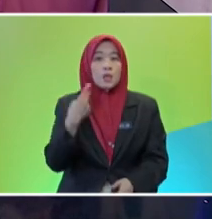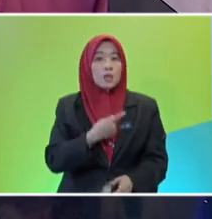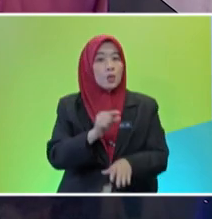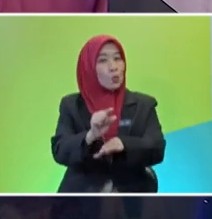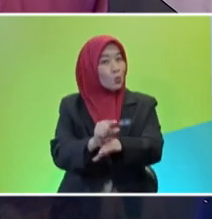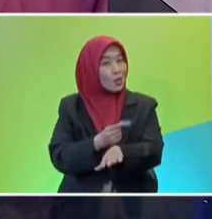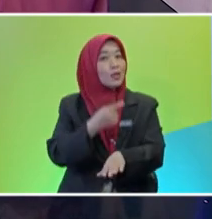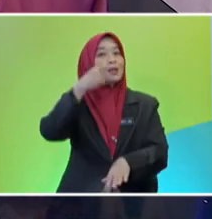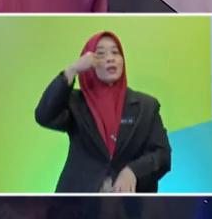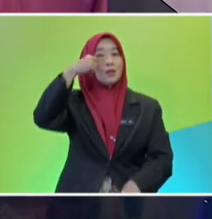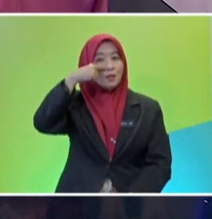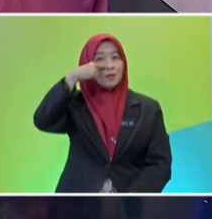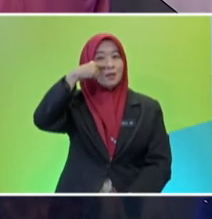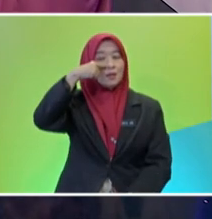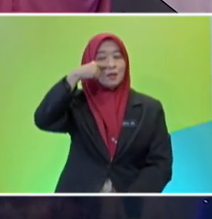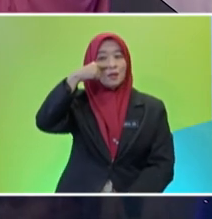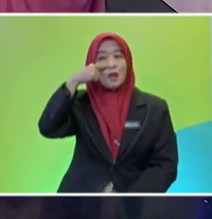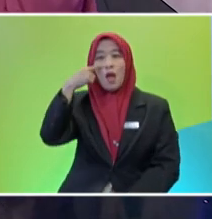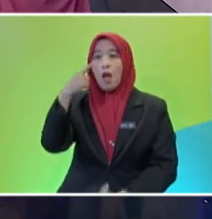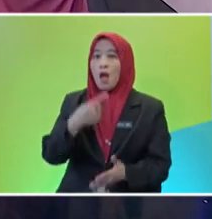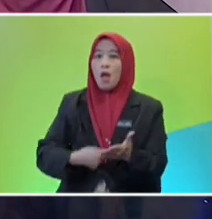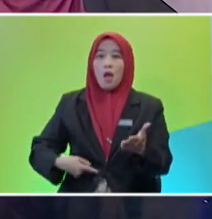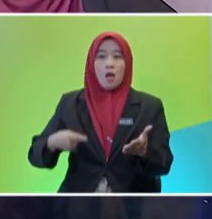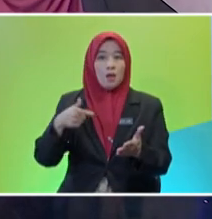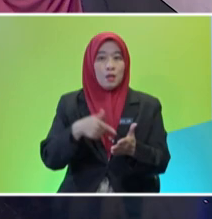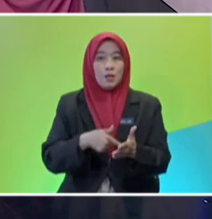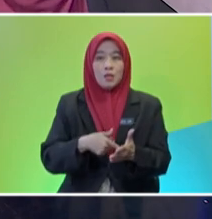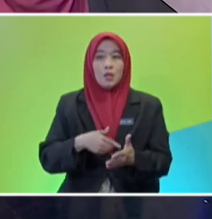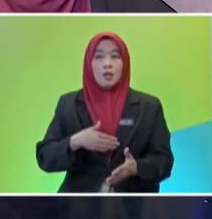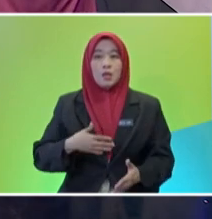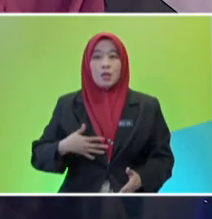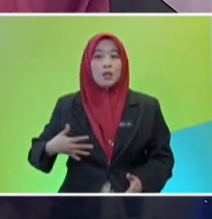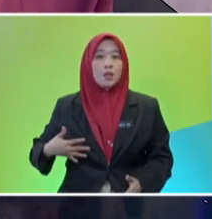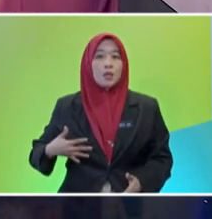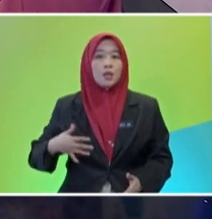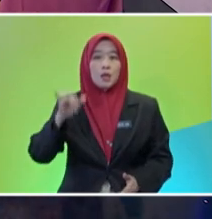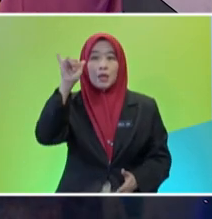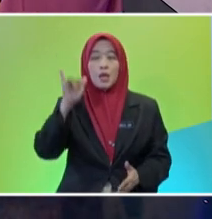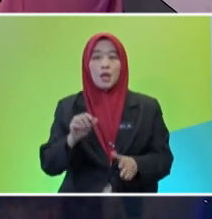hidung. Okey. Apa lagi rasa deria yang digunakan dalam aktiviti ini?